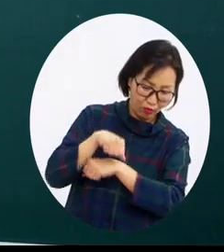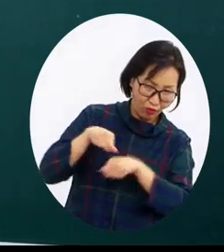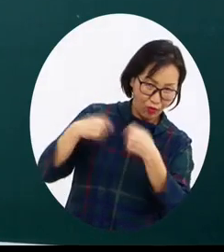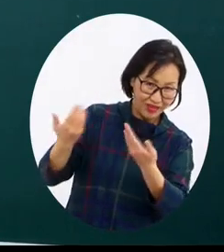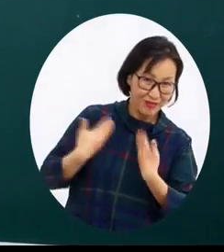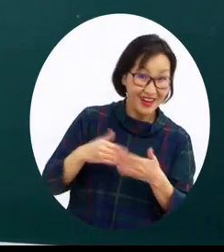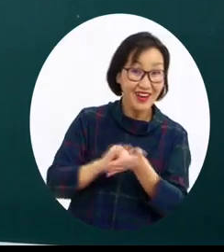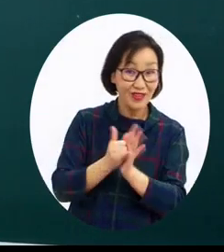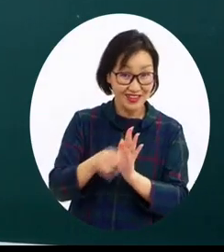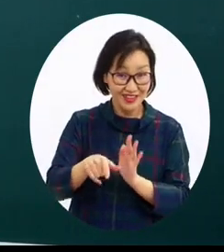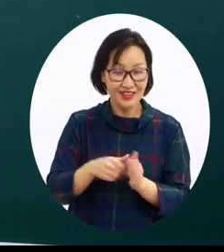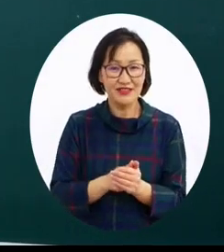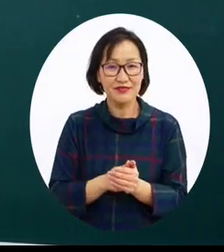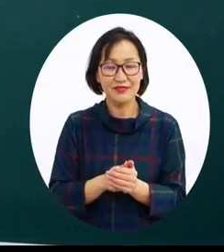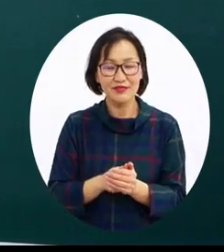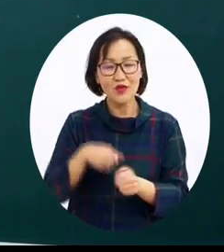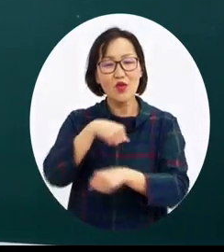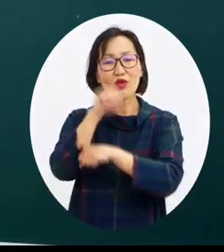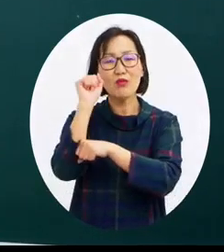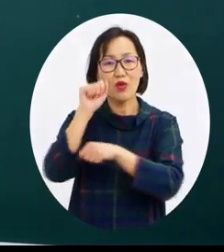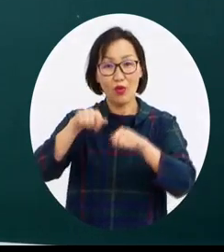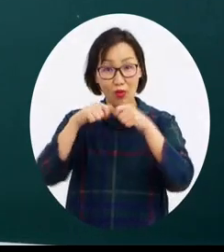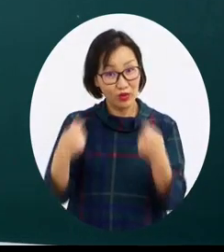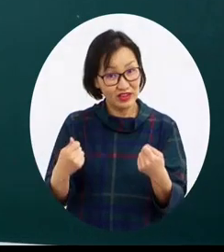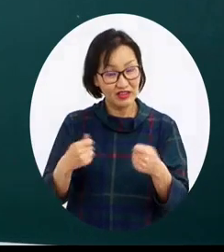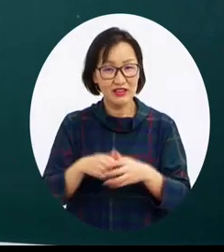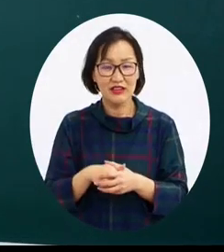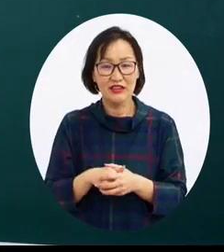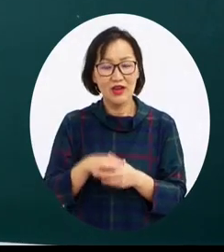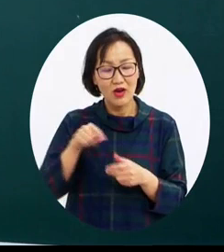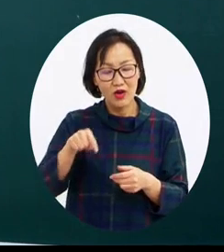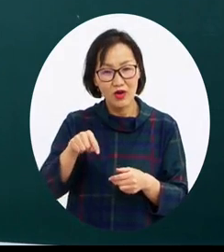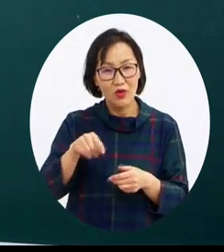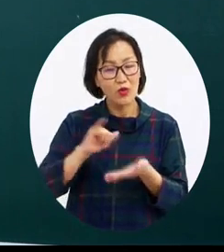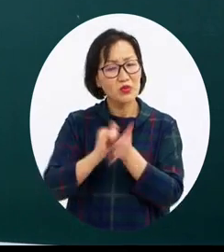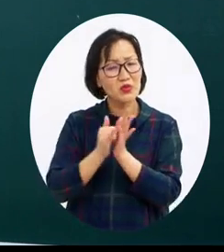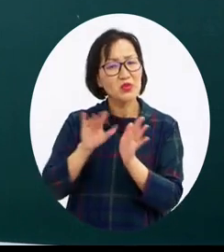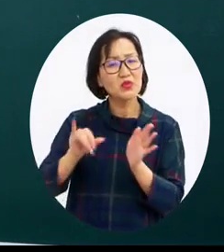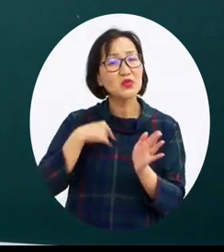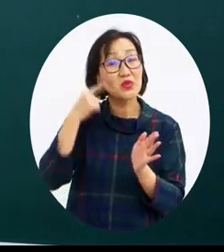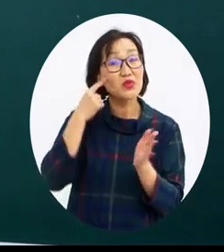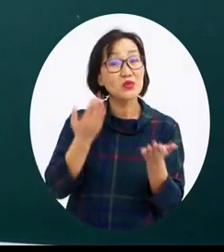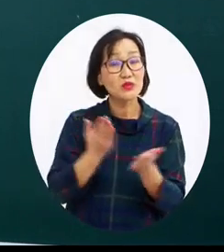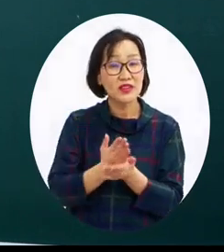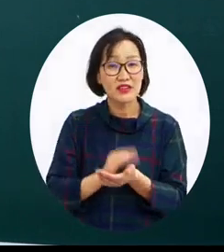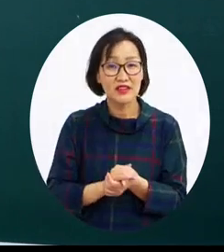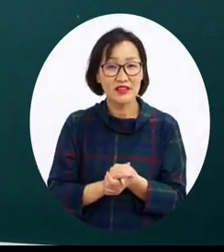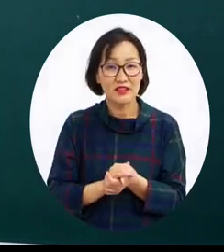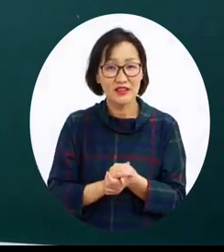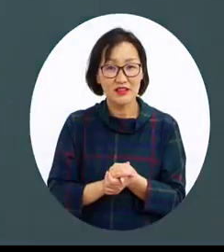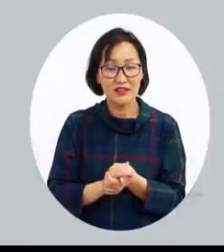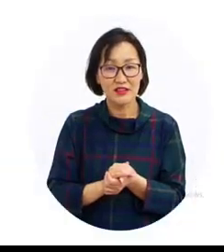бол багшийнх нь 3 дахь хэлцэгтэй үг байлаа. Урмыг хуглах. За утгын та нар юу гэж бодож байна? За